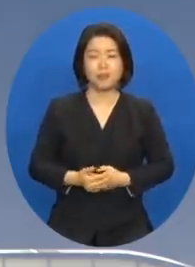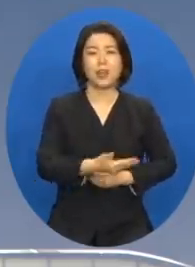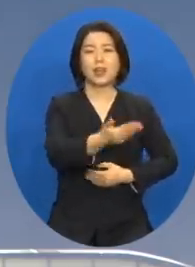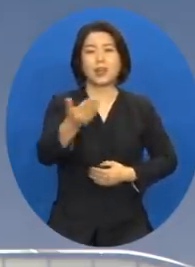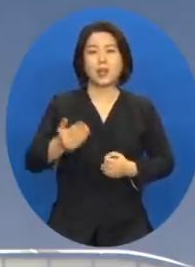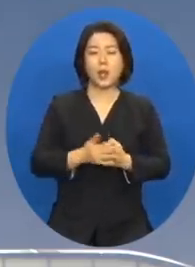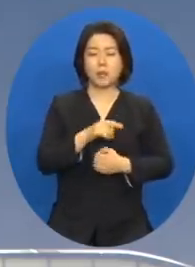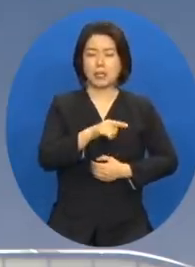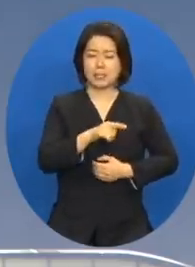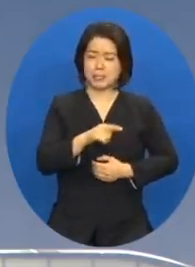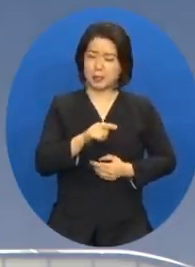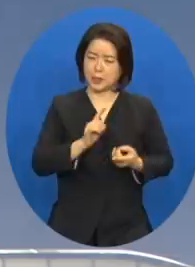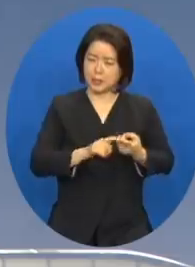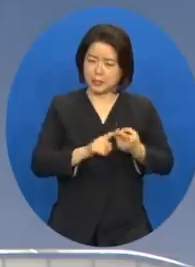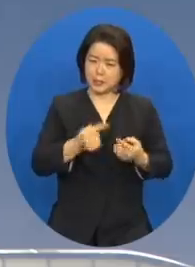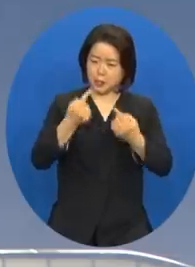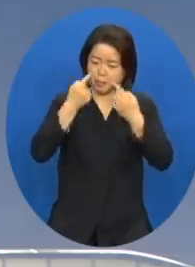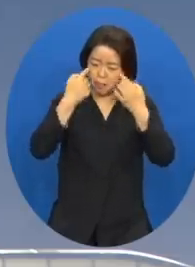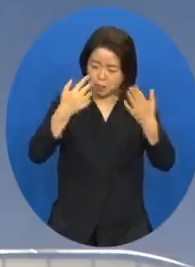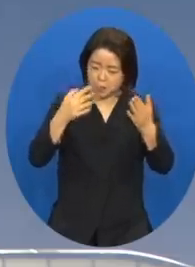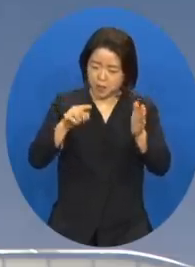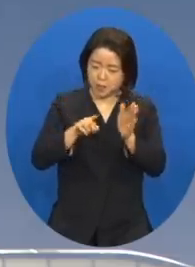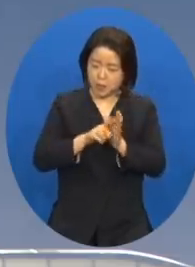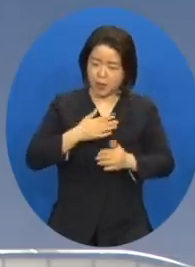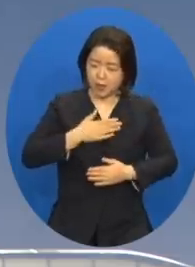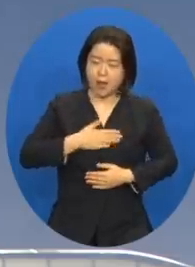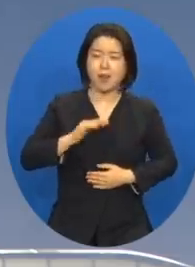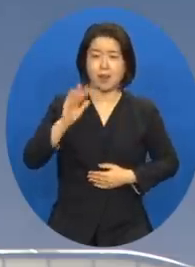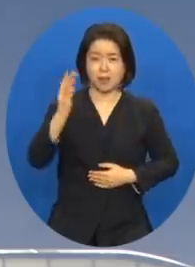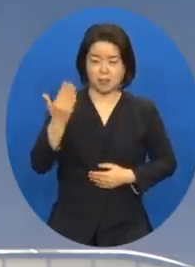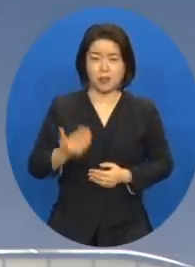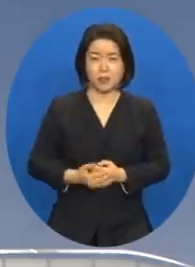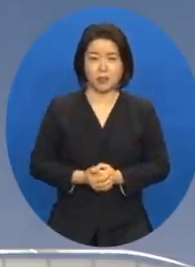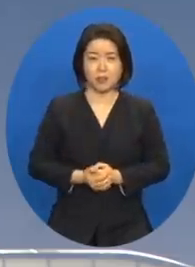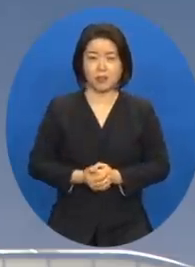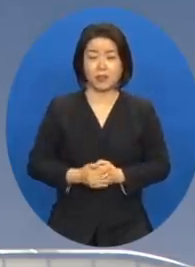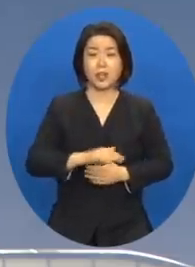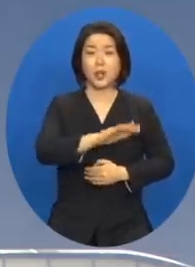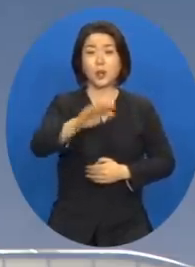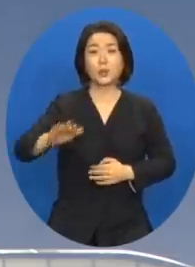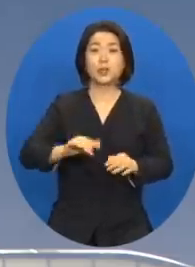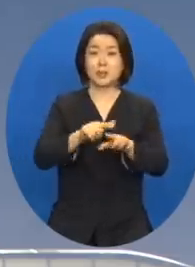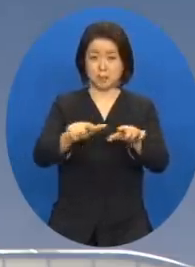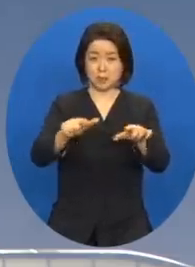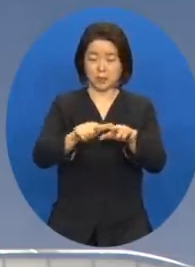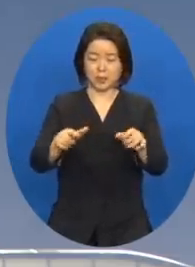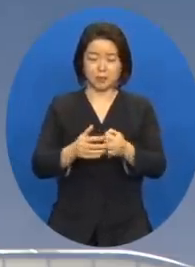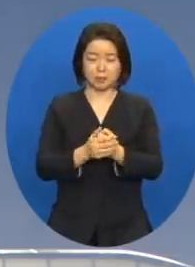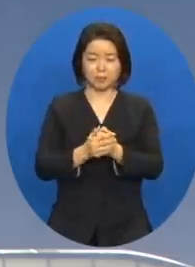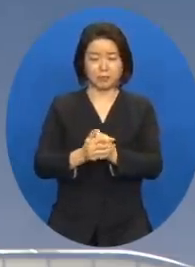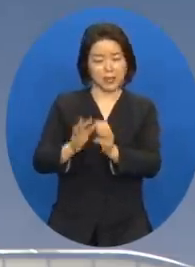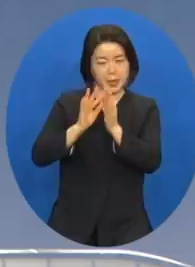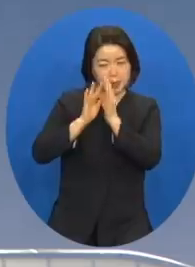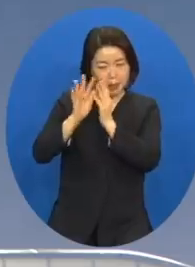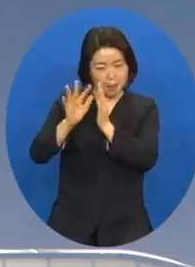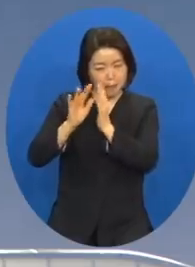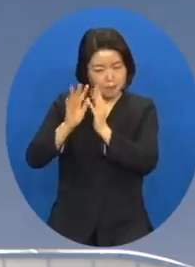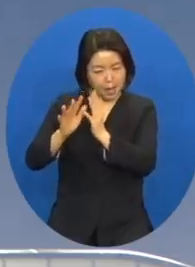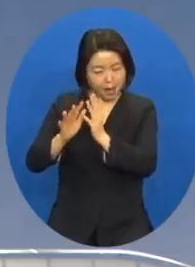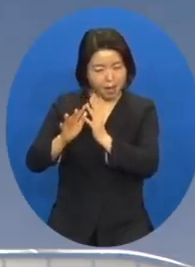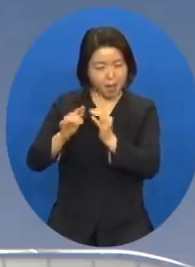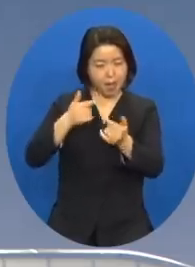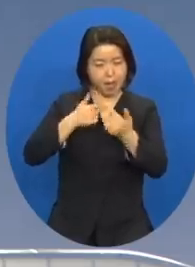여러분이 이 사실을 정말 분명하게 알아야 합니다. 우리는 흔히 아 방언을 좀 체험했으면